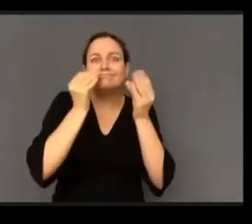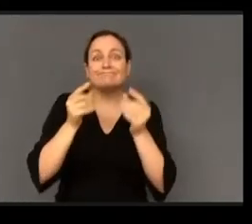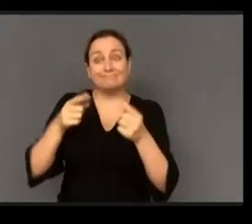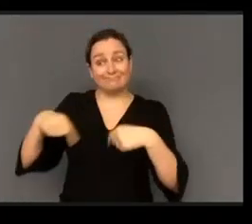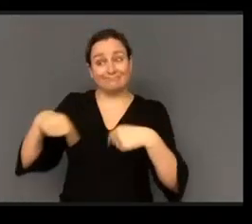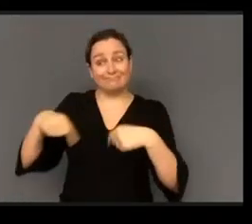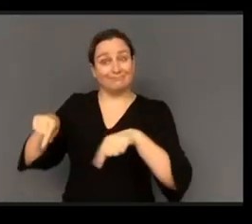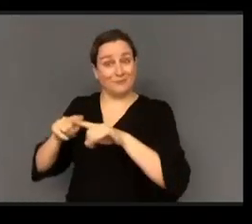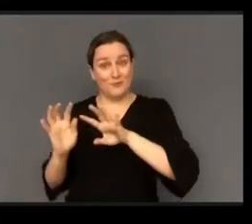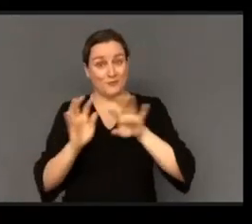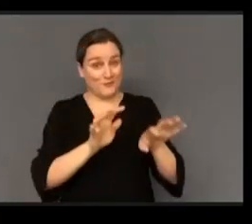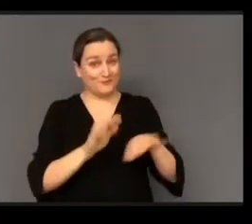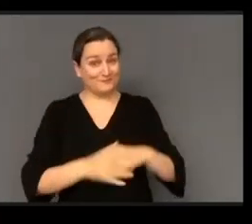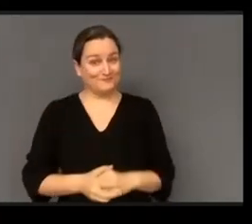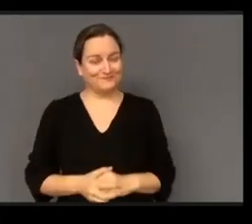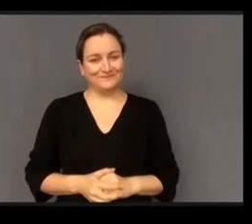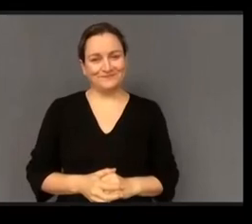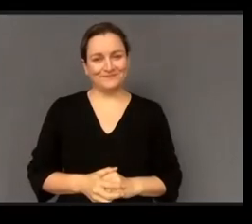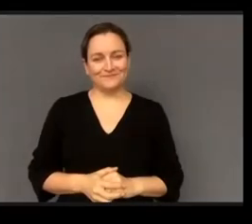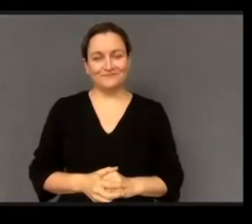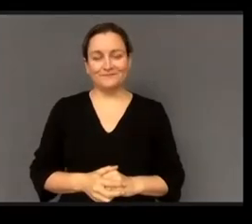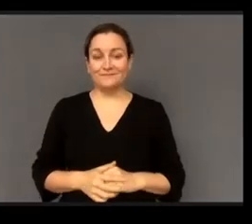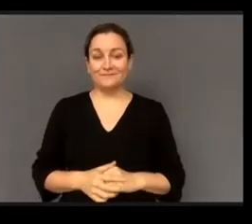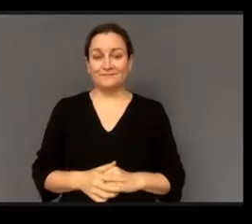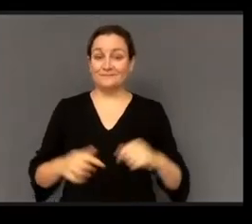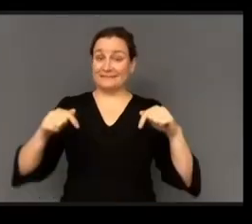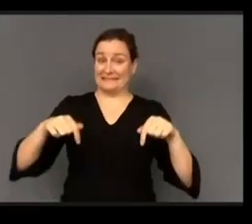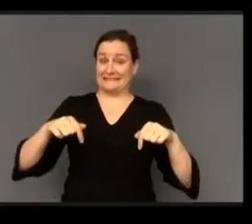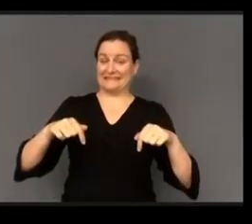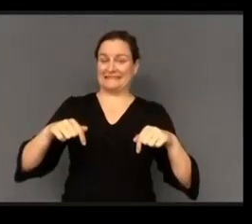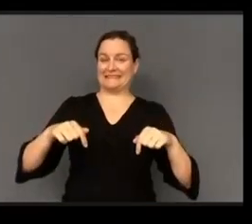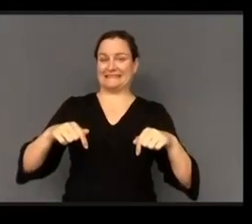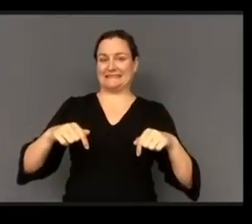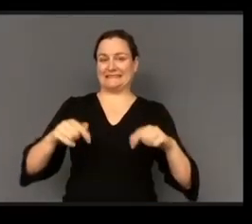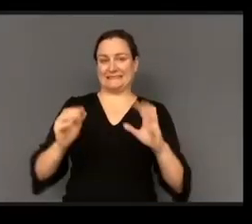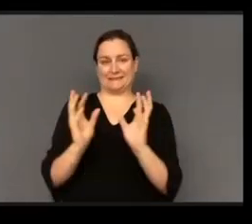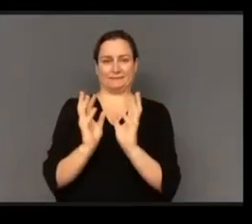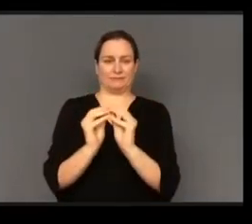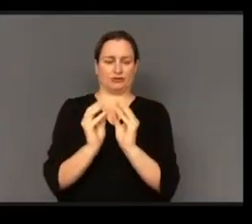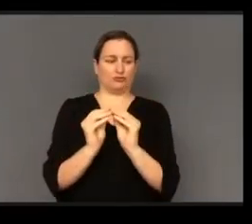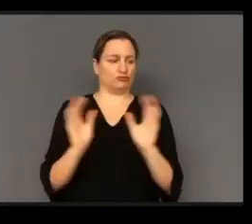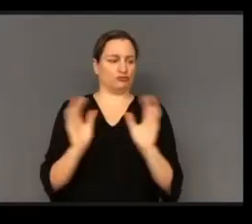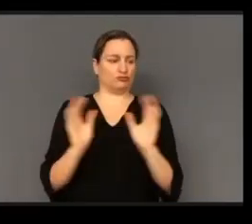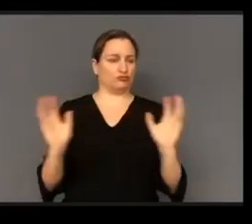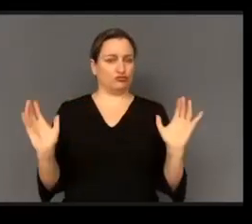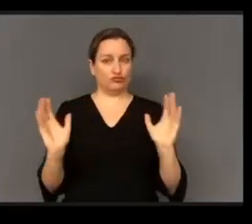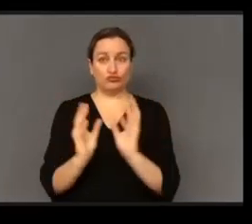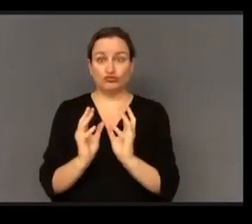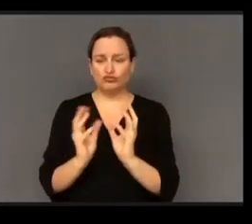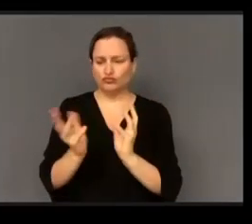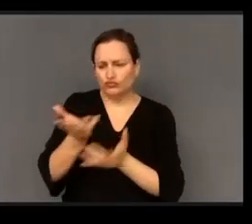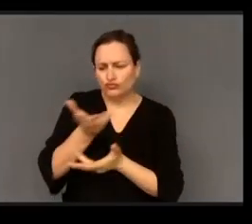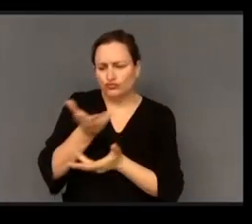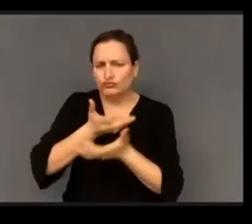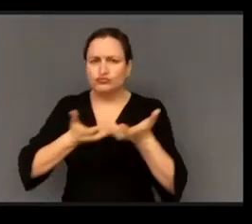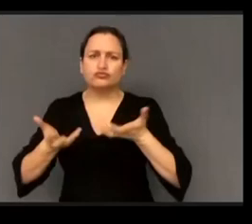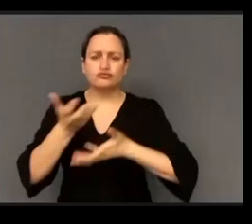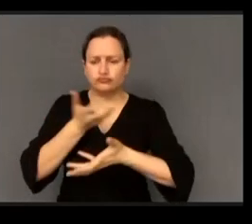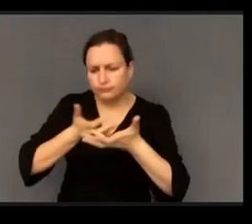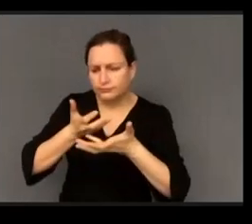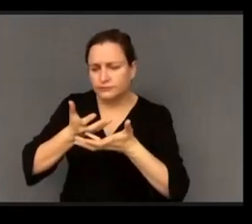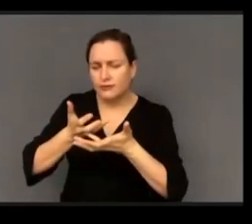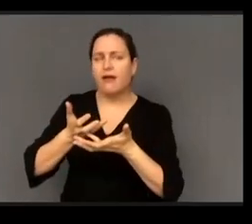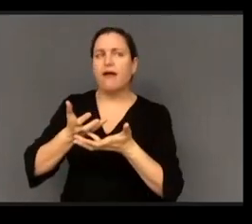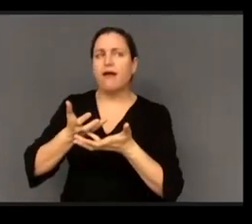我衷心希望在京都召开的这次年会，对于国际社会的未来，